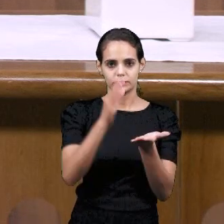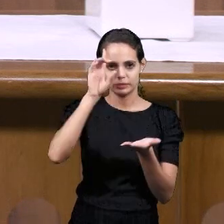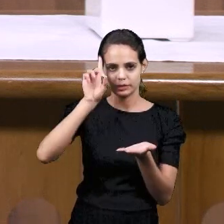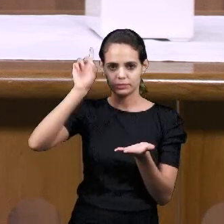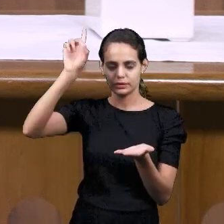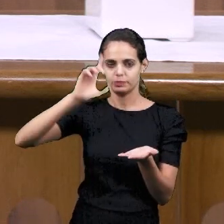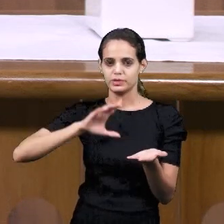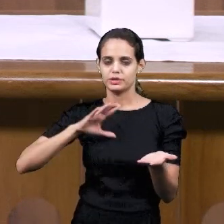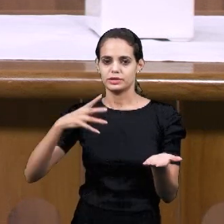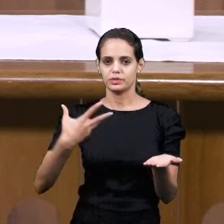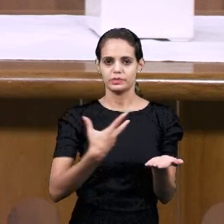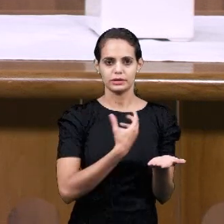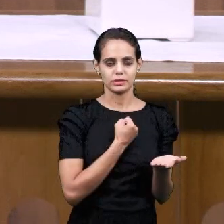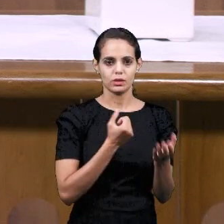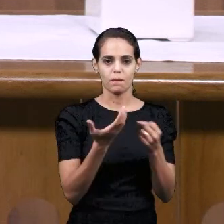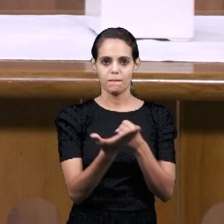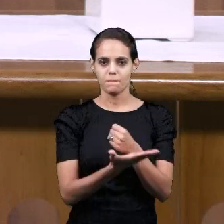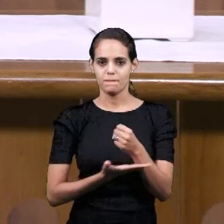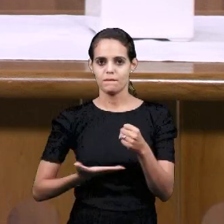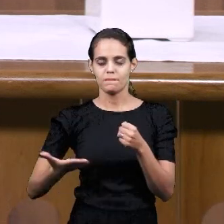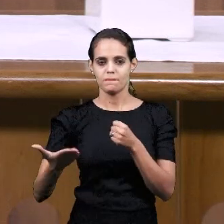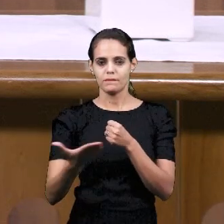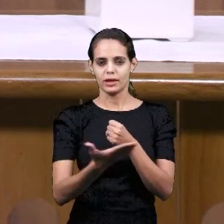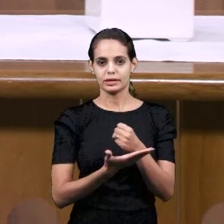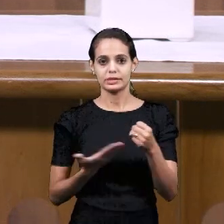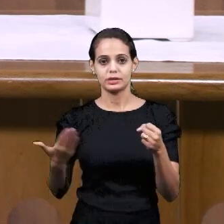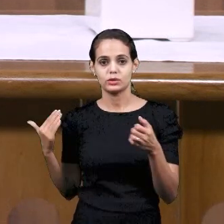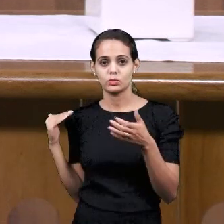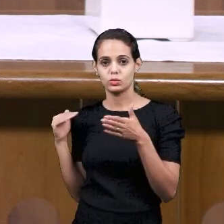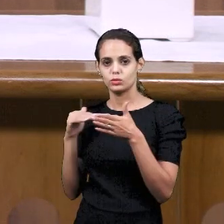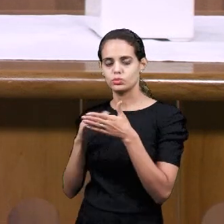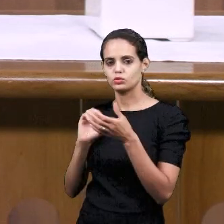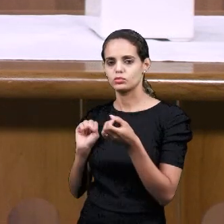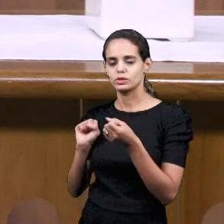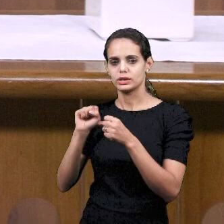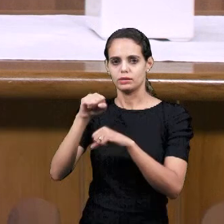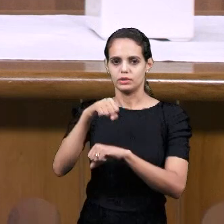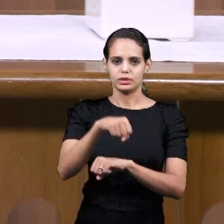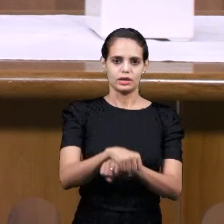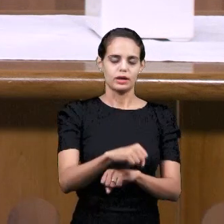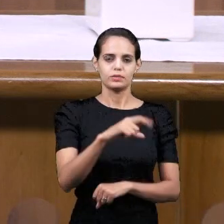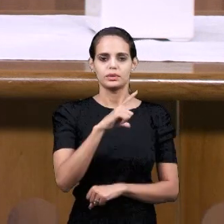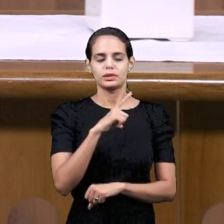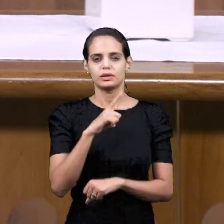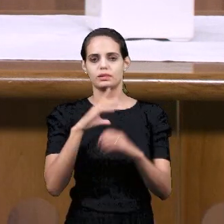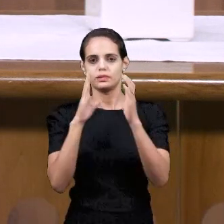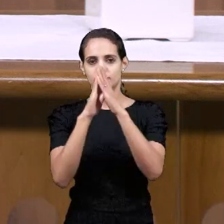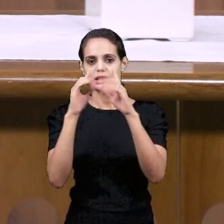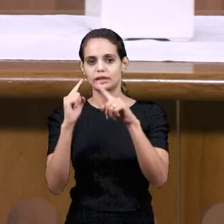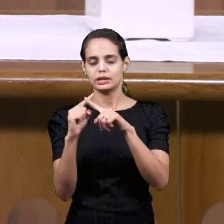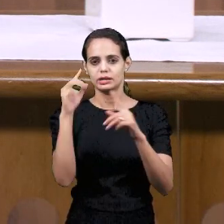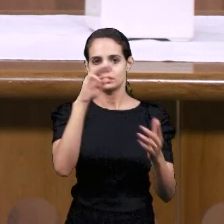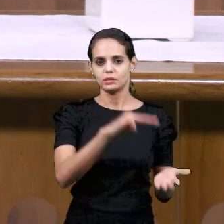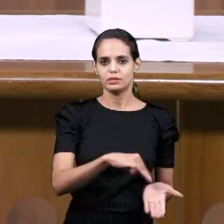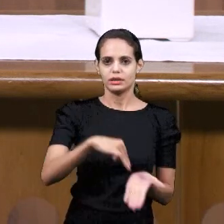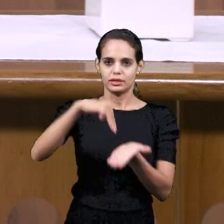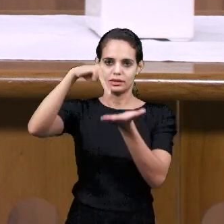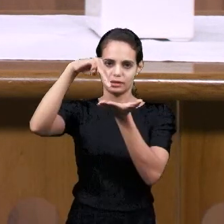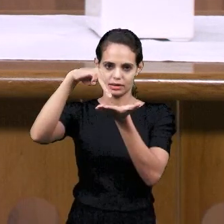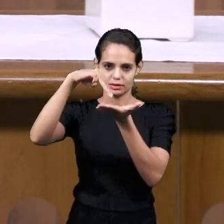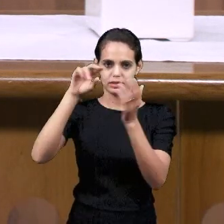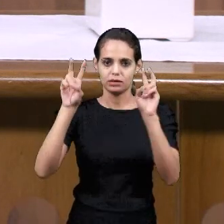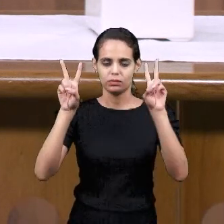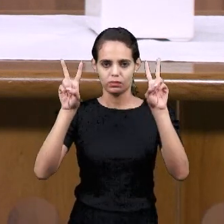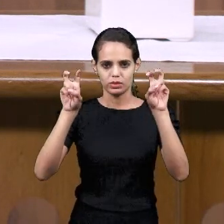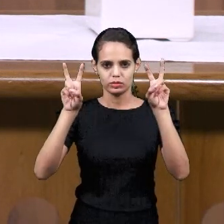sur le dernier séminaire qui a été fait dans l'église chrétienne Maranatha. Et le sujet est sur les études